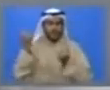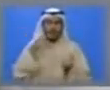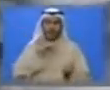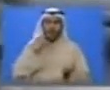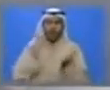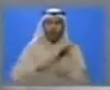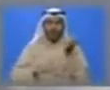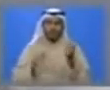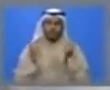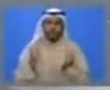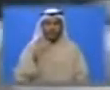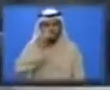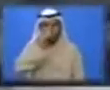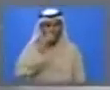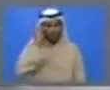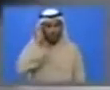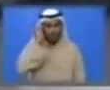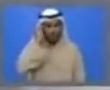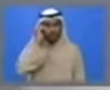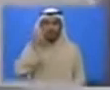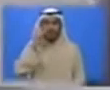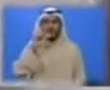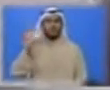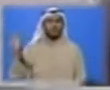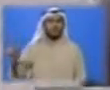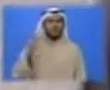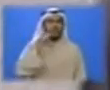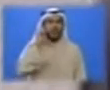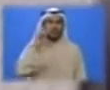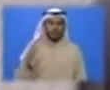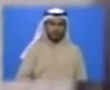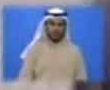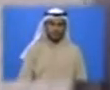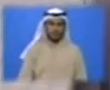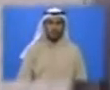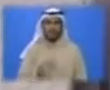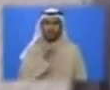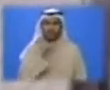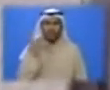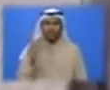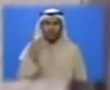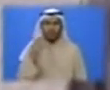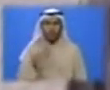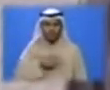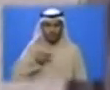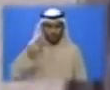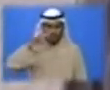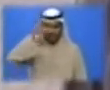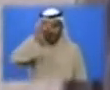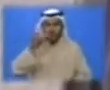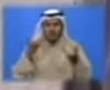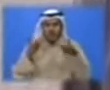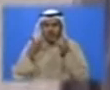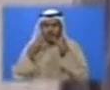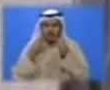خطورة عن القيادة بعد تناول المشروبات الروحية. مؤشر خطير أظهرته إحصائيات وزارة الداخلية